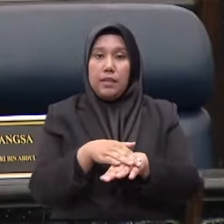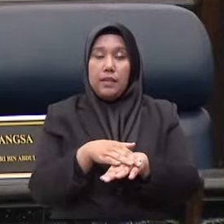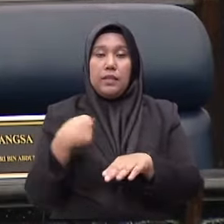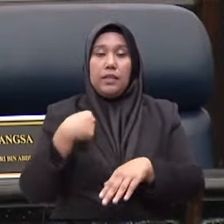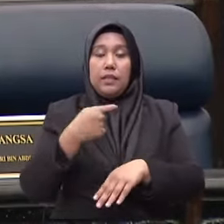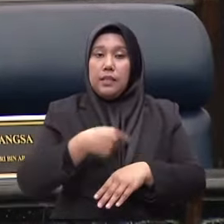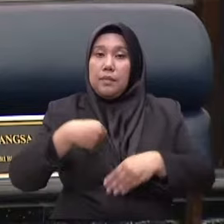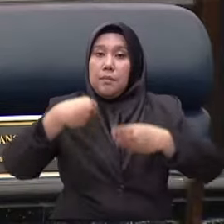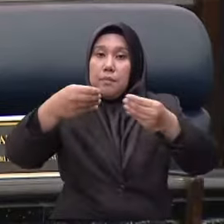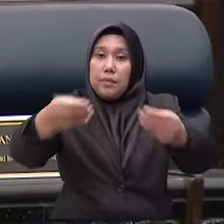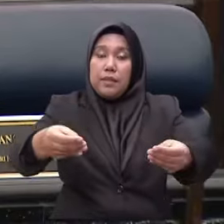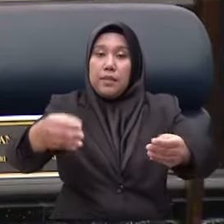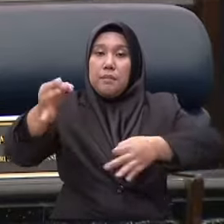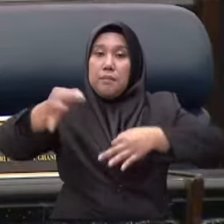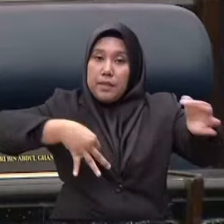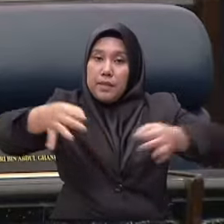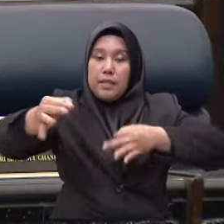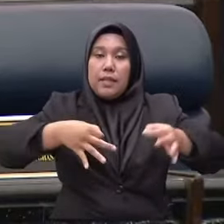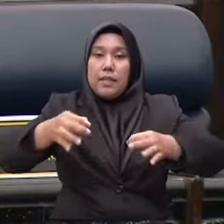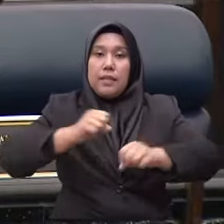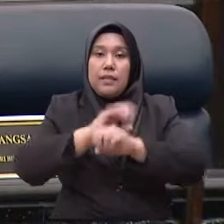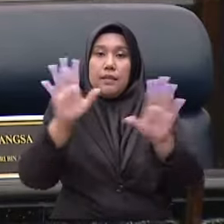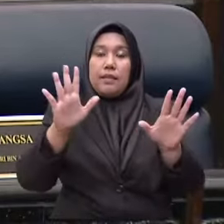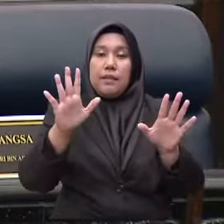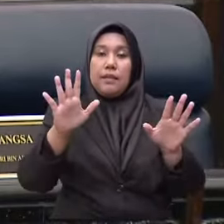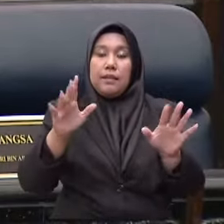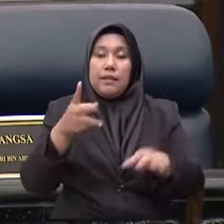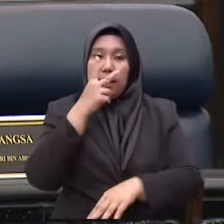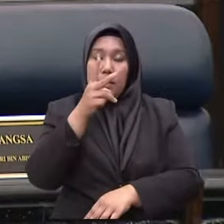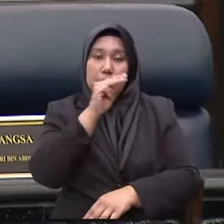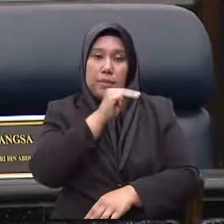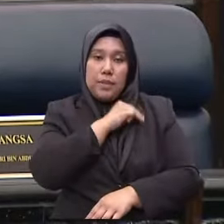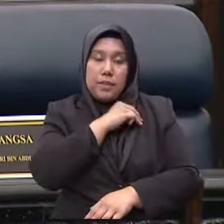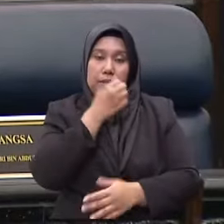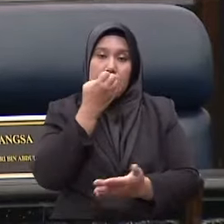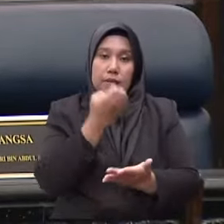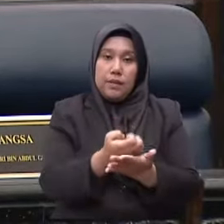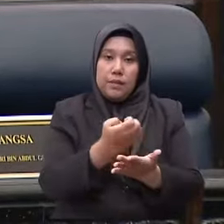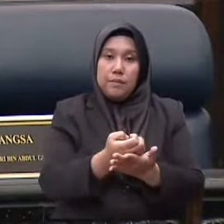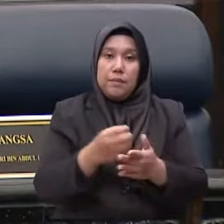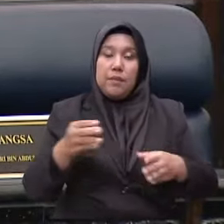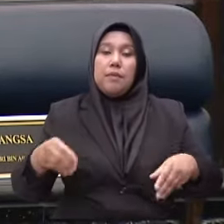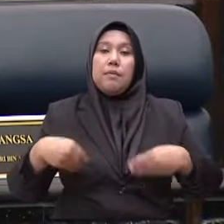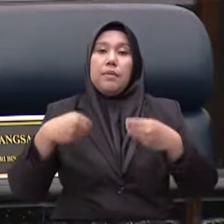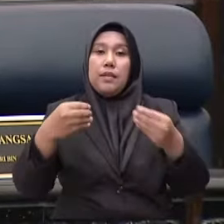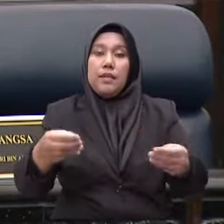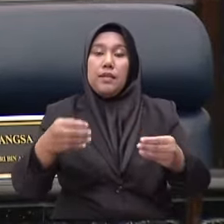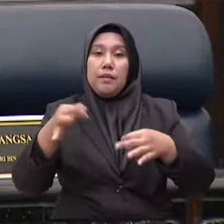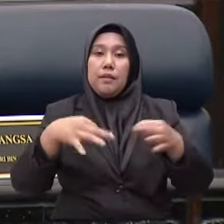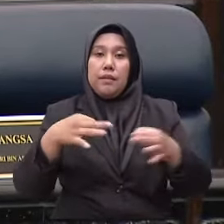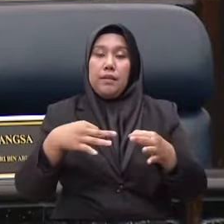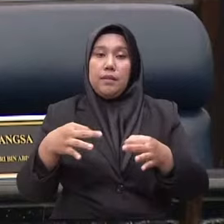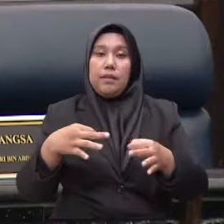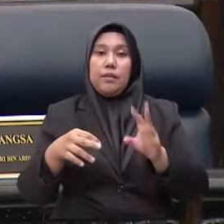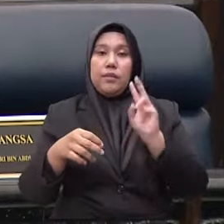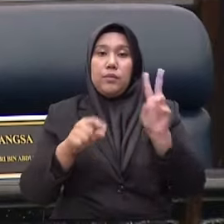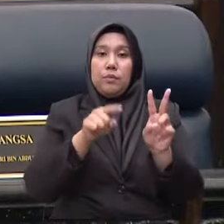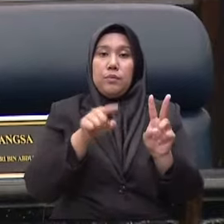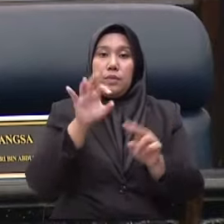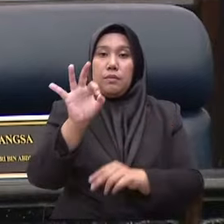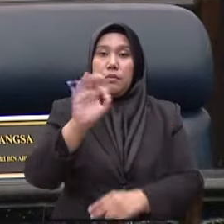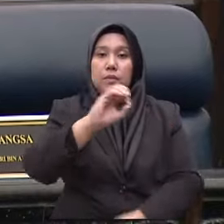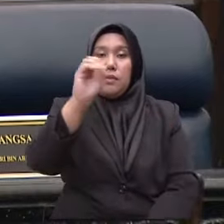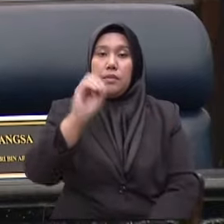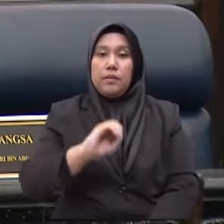explanation sebab itu saya tengok Bagaimana menteri ekonomi bagi justification apabila kita lihat 2.9% ini